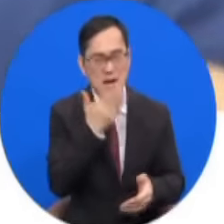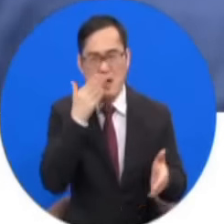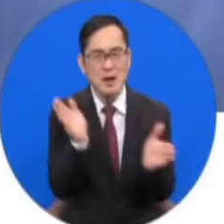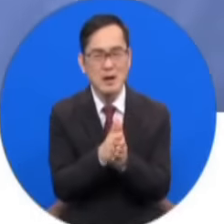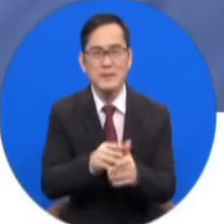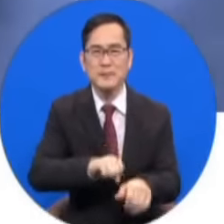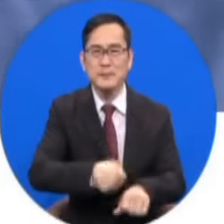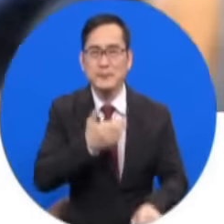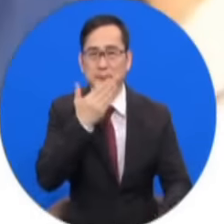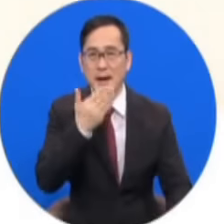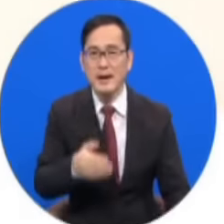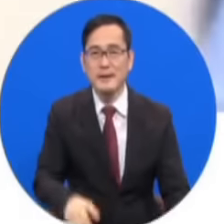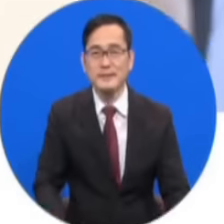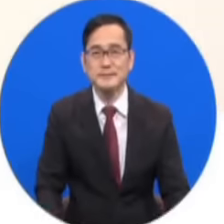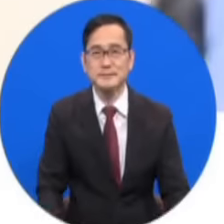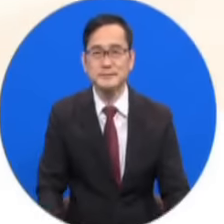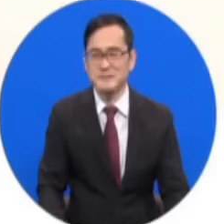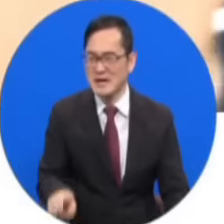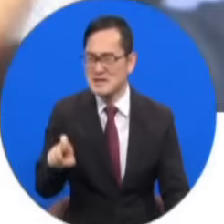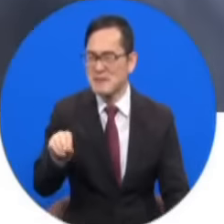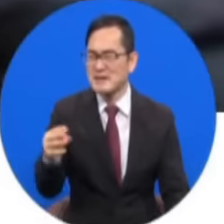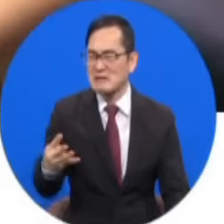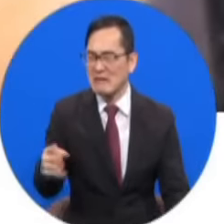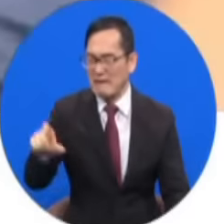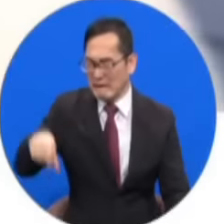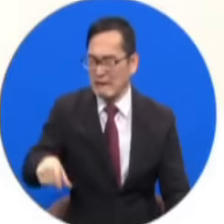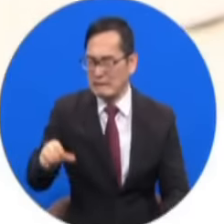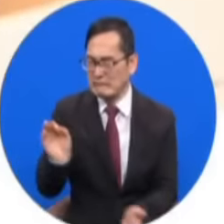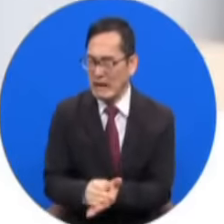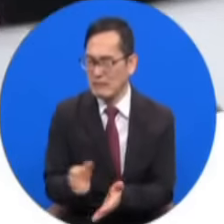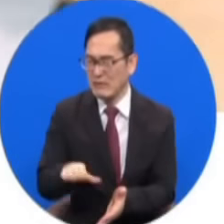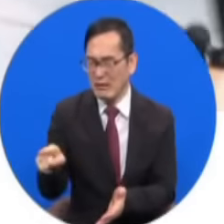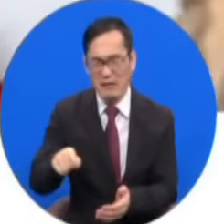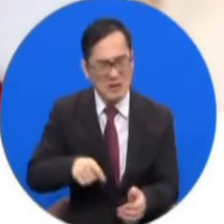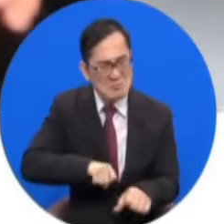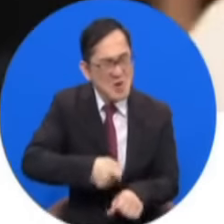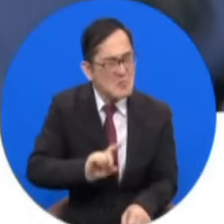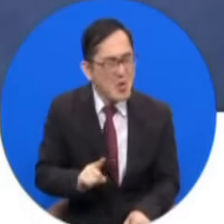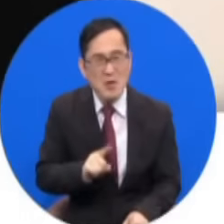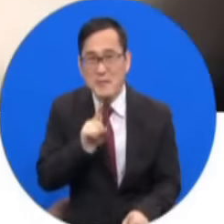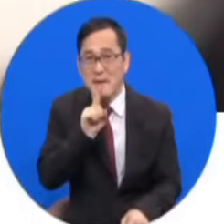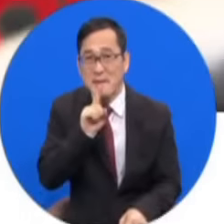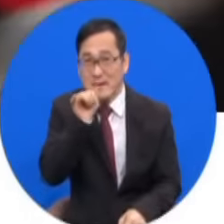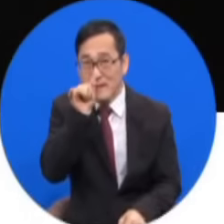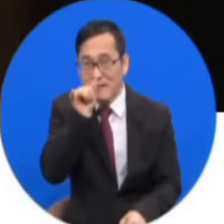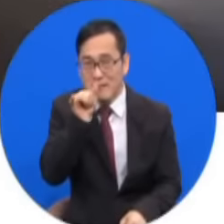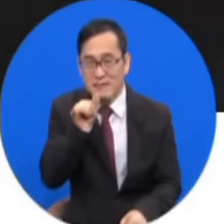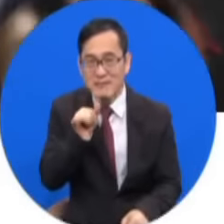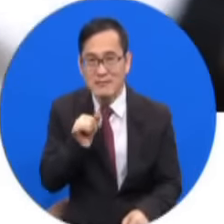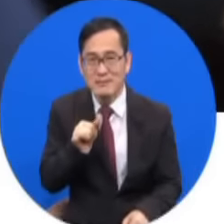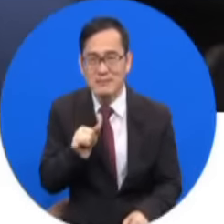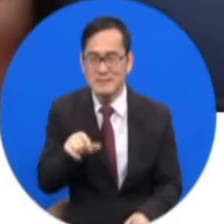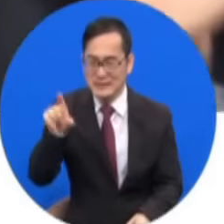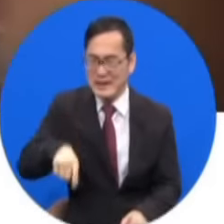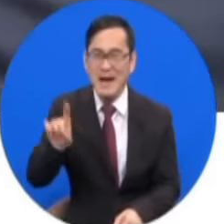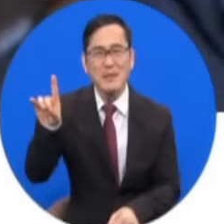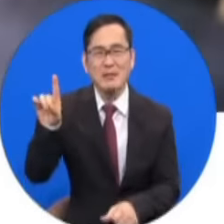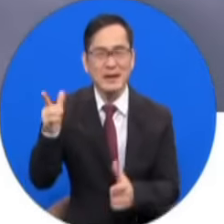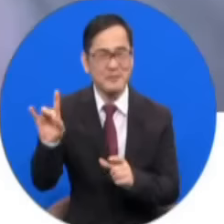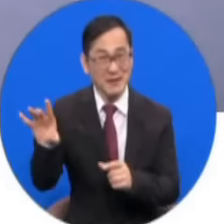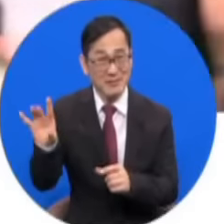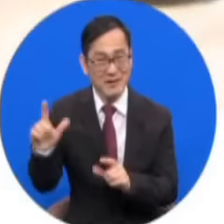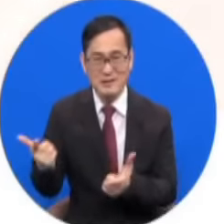측에서 저거 뭐 10만 4천원짜리 가지고 뭐 이렇게 그러느냐 이렇게 이야기하지만 저게 10만 4,000원짜리 문제가 아니고요 법인 카드